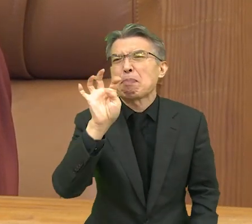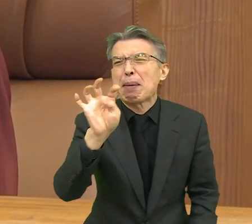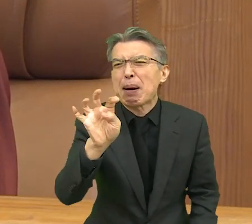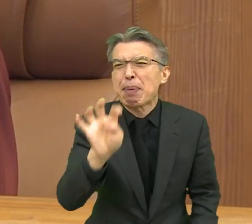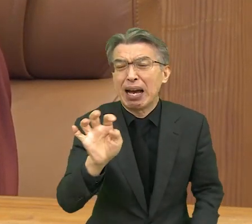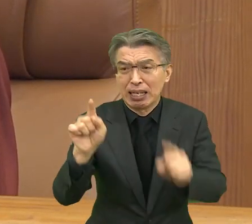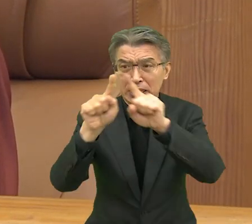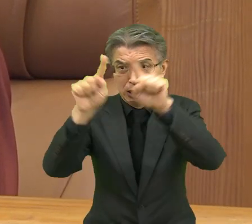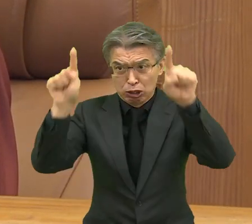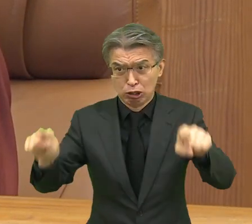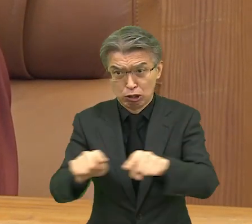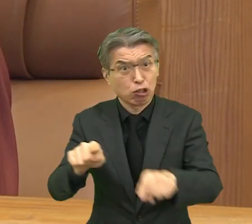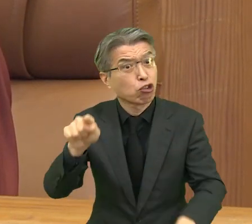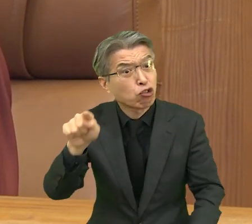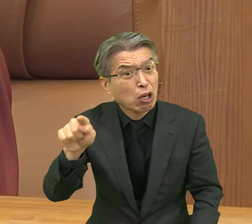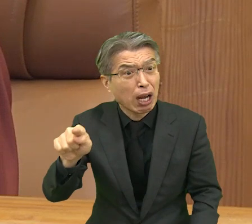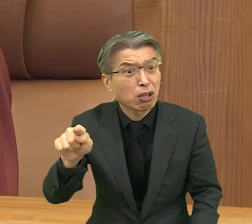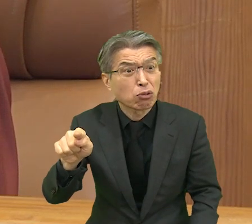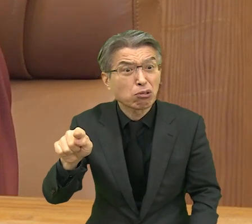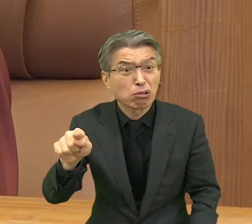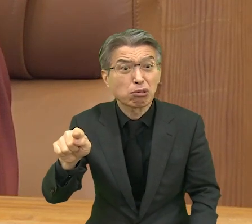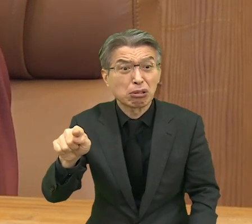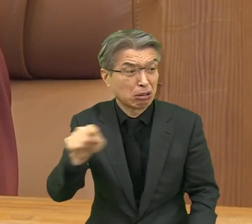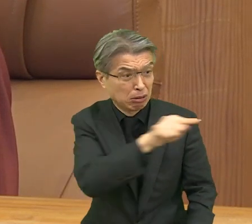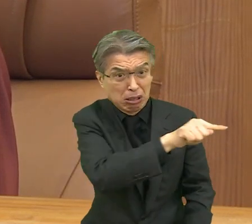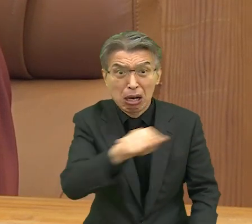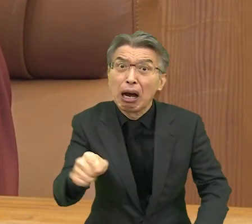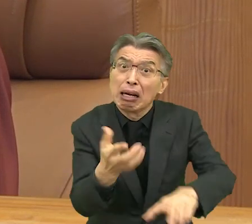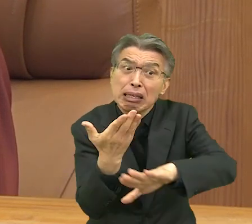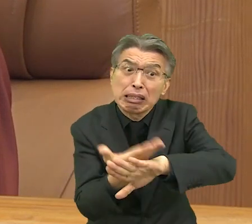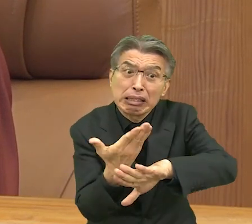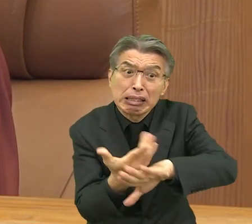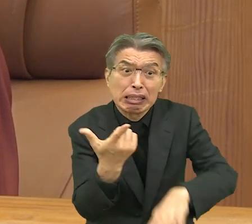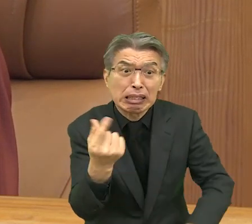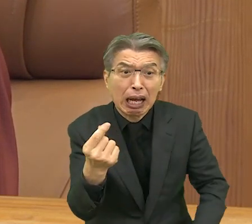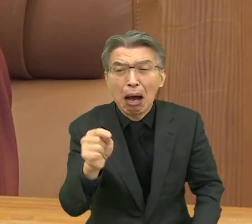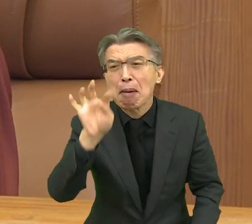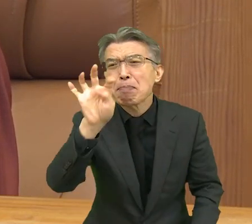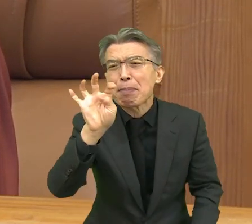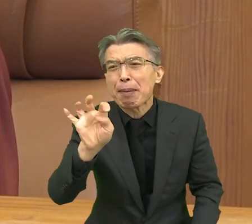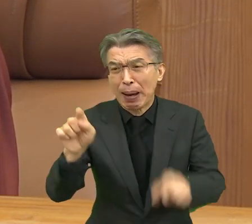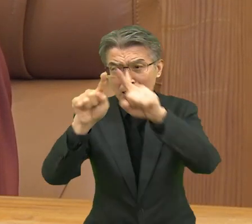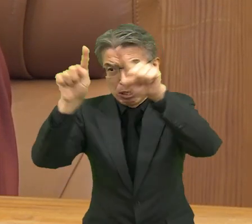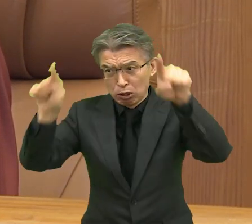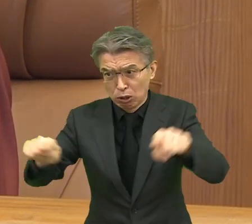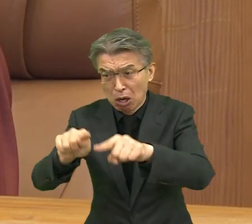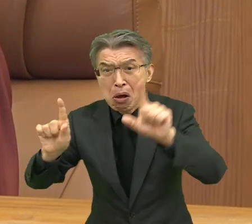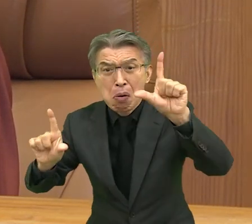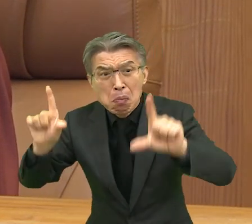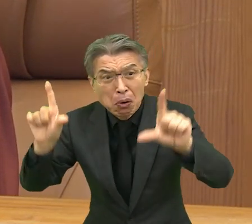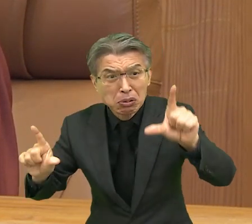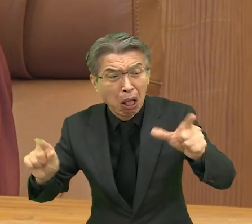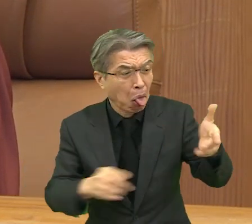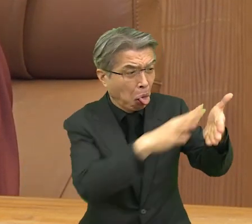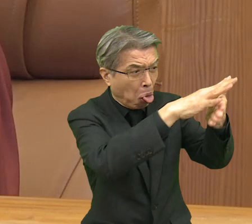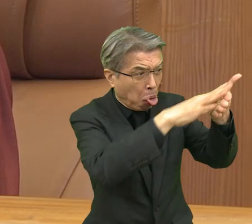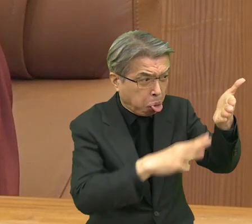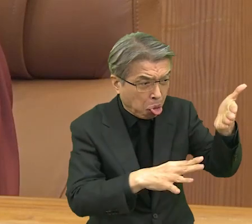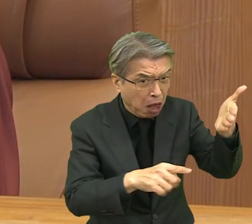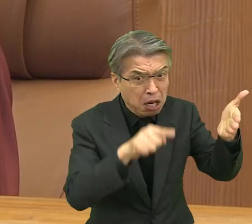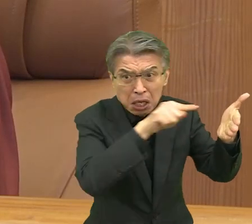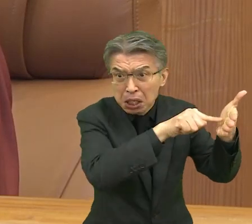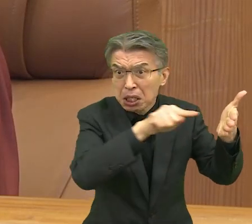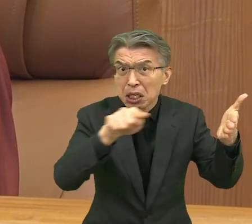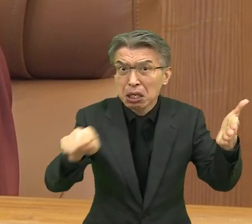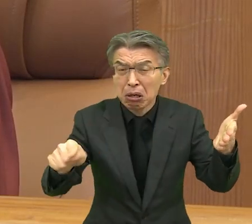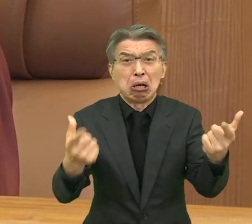QR코드는 흑백의 격자 무늬 코드입니다. QR코드의 전체적인 모습을 두고 검고 흰 줄무늬 또는 막대